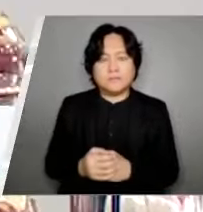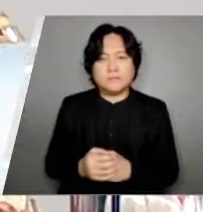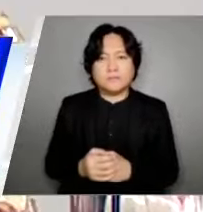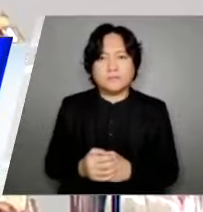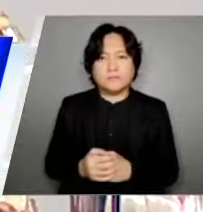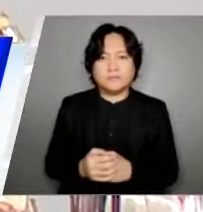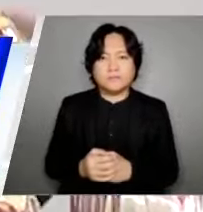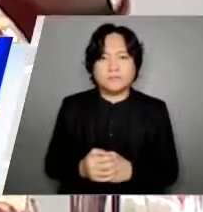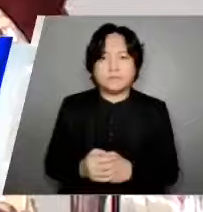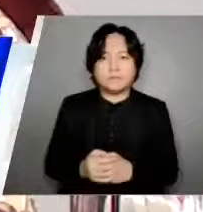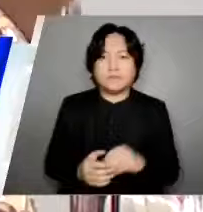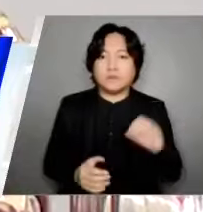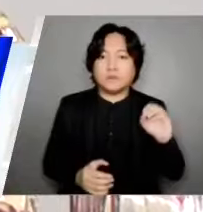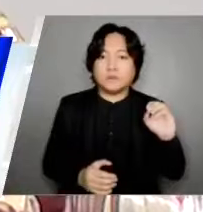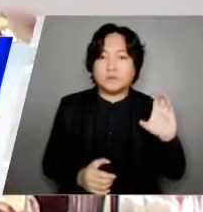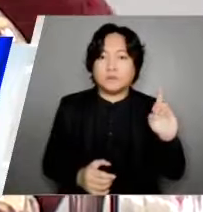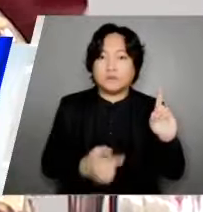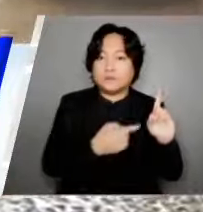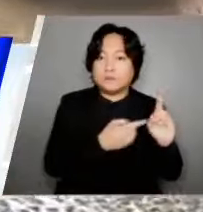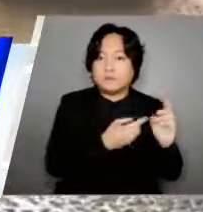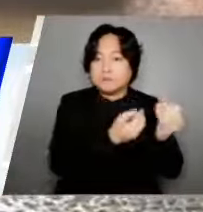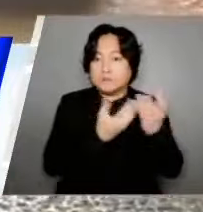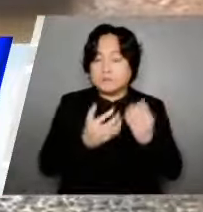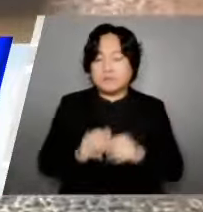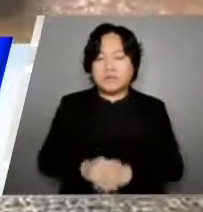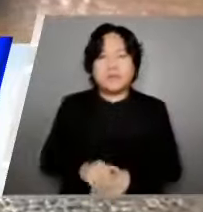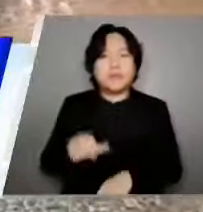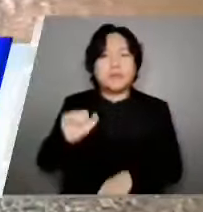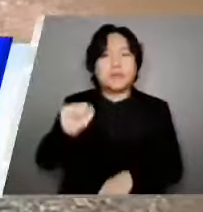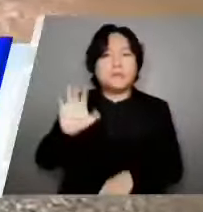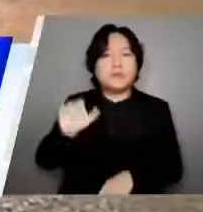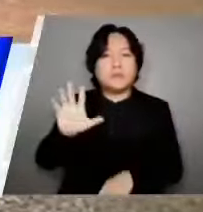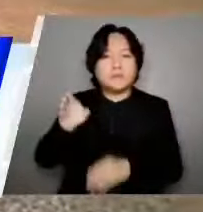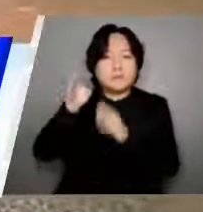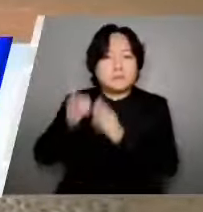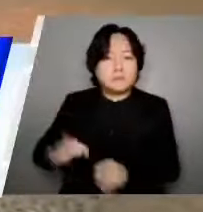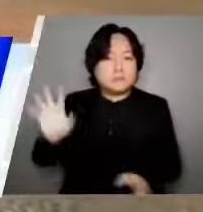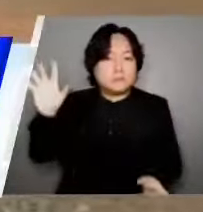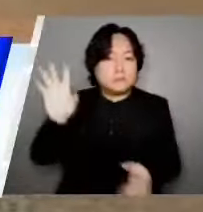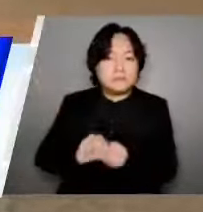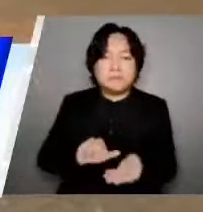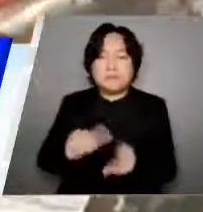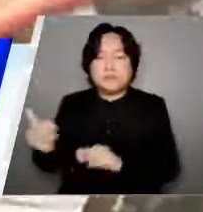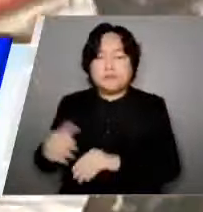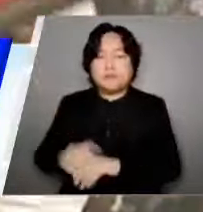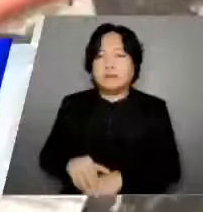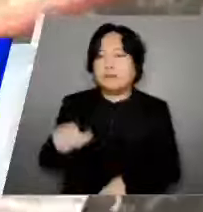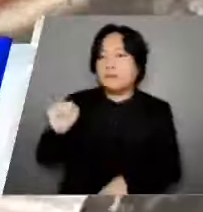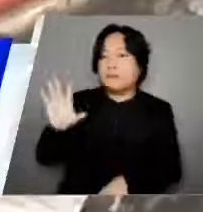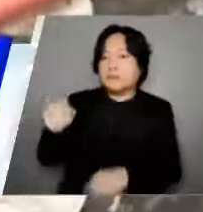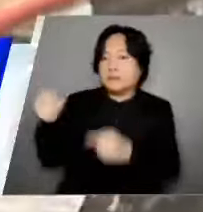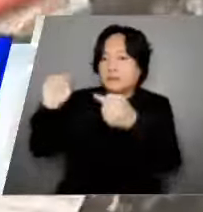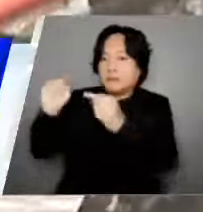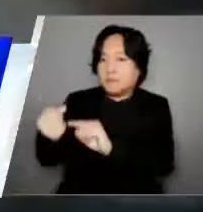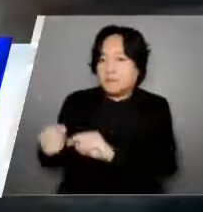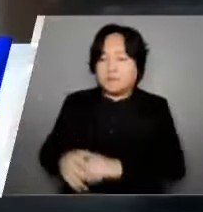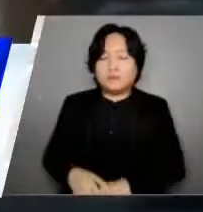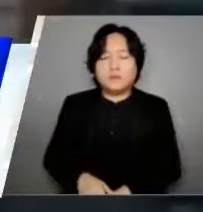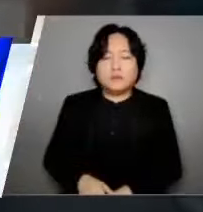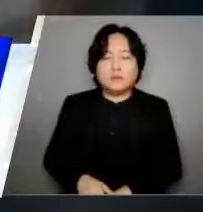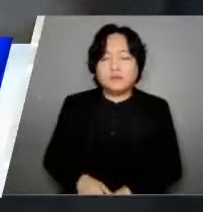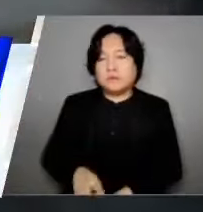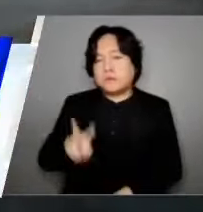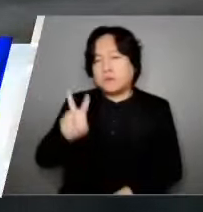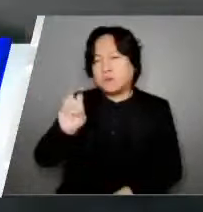OCD, 15 ang bine-verify nilang namatay, 15 ang sugatan at 21 ang nawawala. 1.7 million